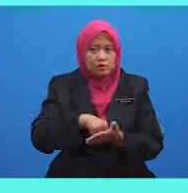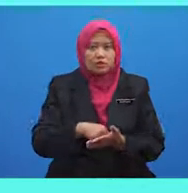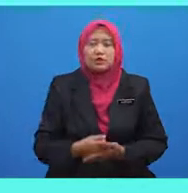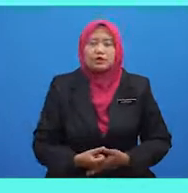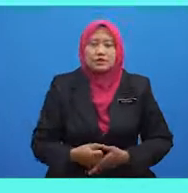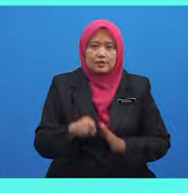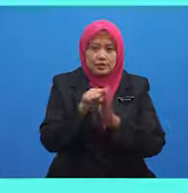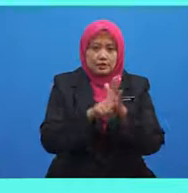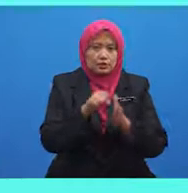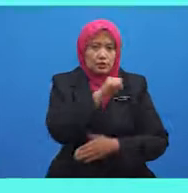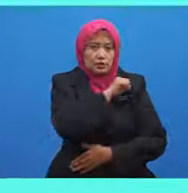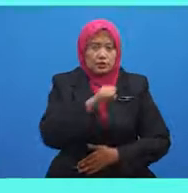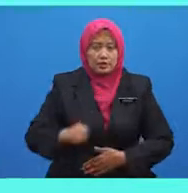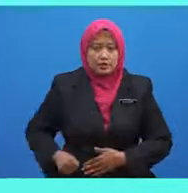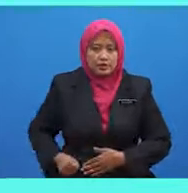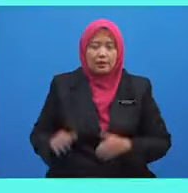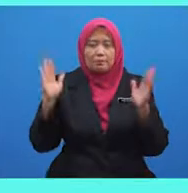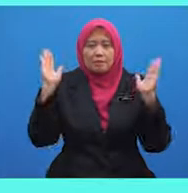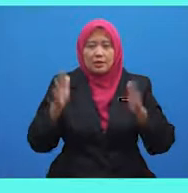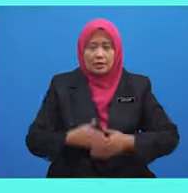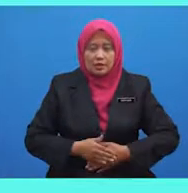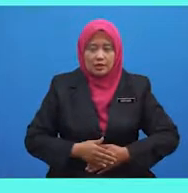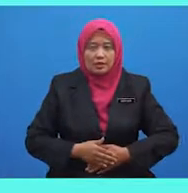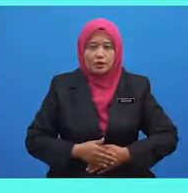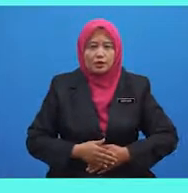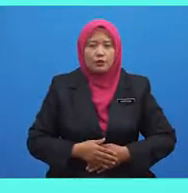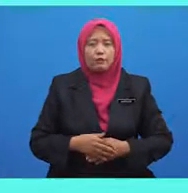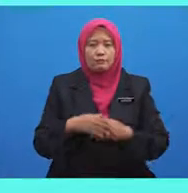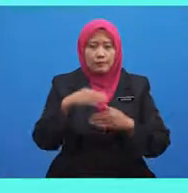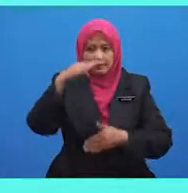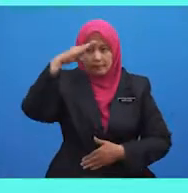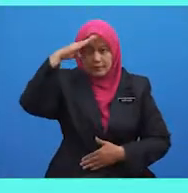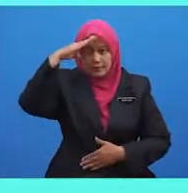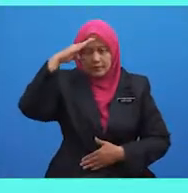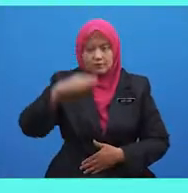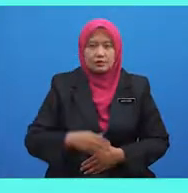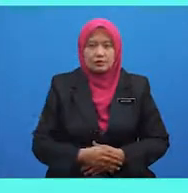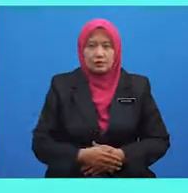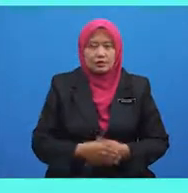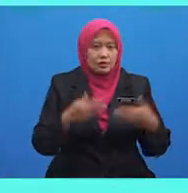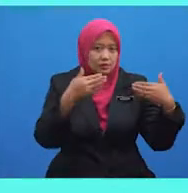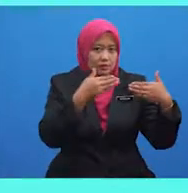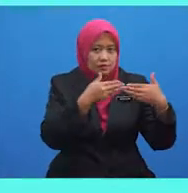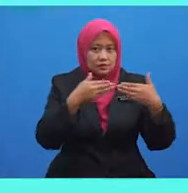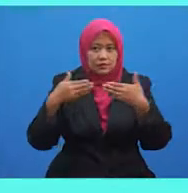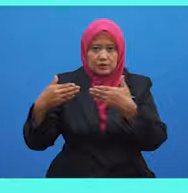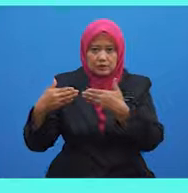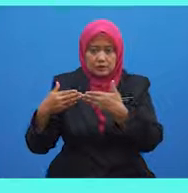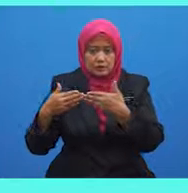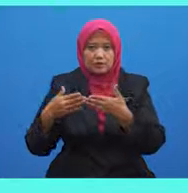Kemunculan Kesultanan Melayu Melaka merupakan kesinambungan kepada kerajaan masyhur ke alam